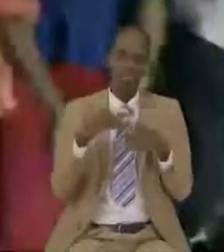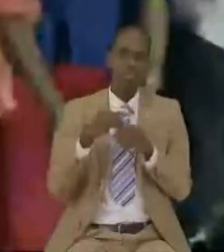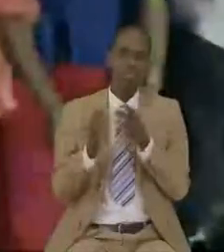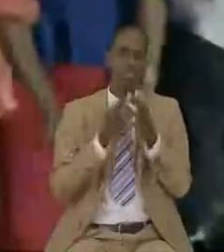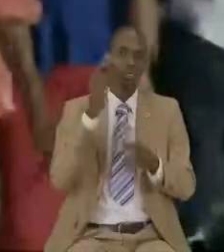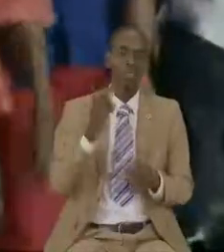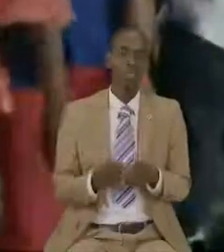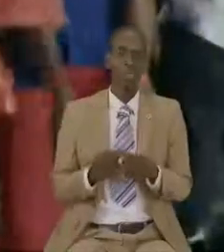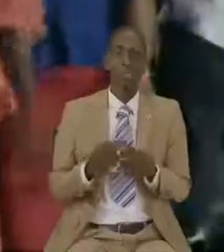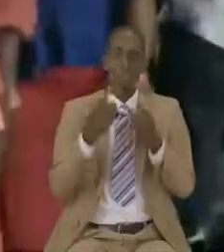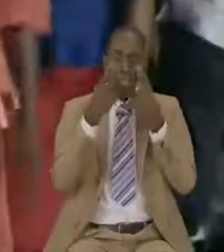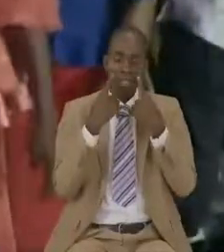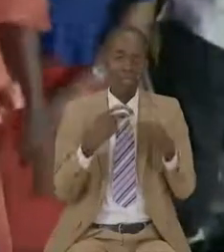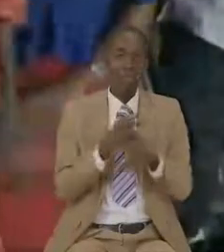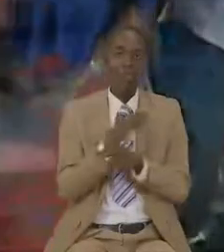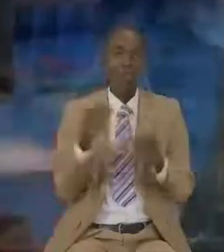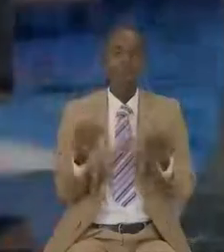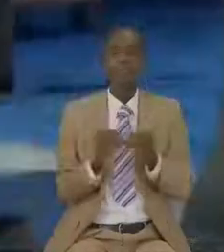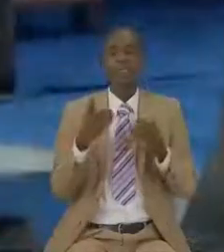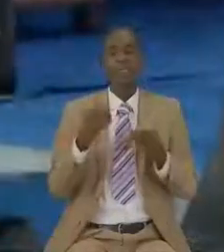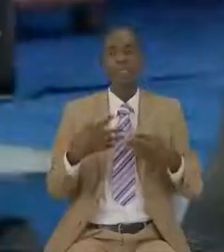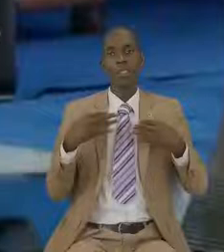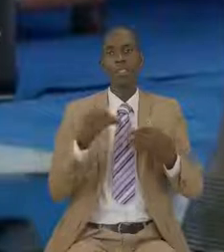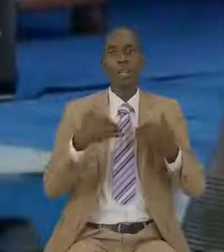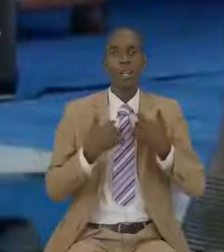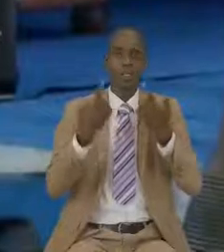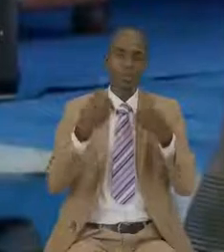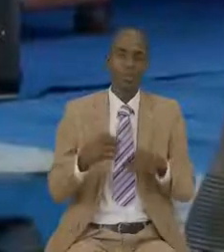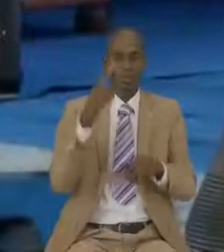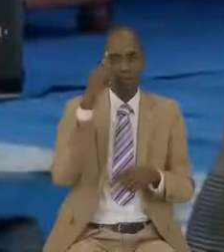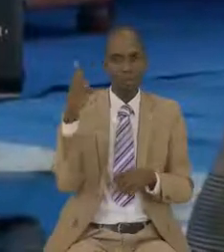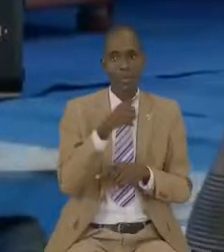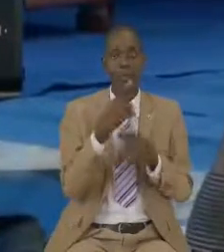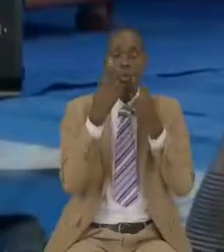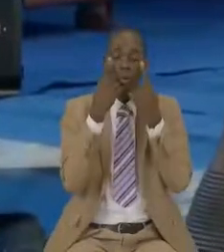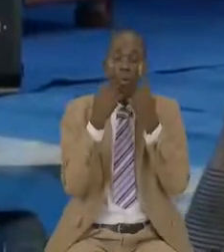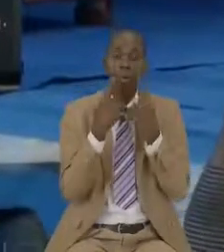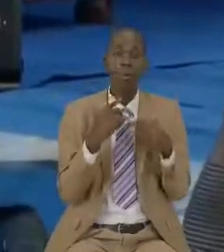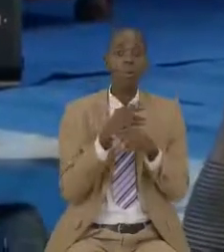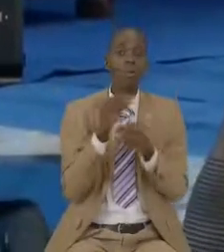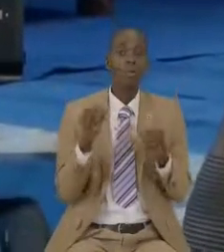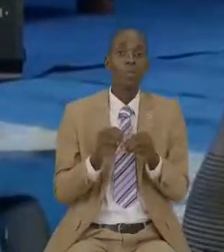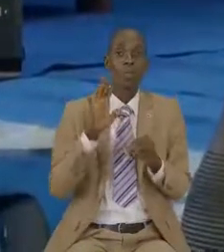Ne pleure plus. La guérison est venue. Ne pleure plus. Ton